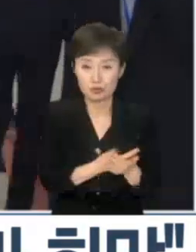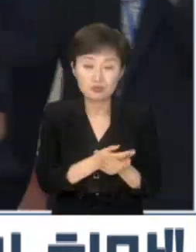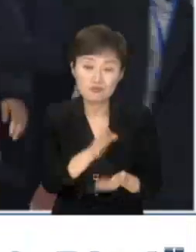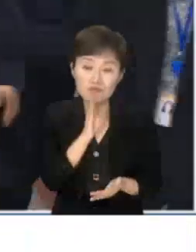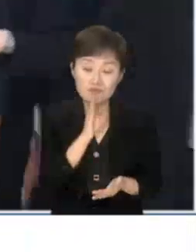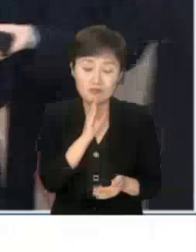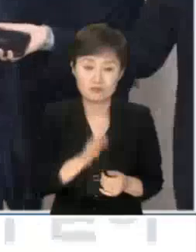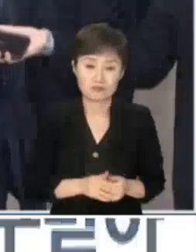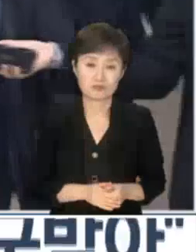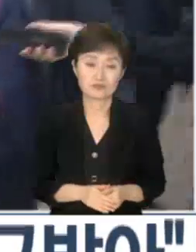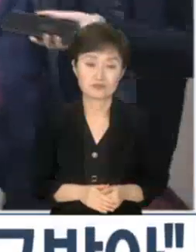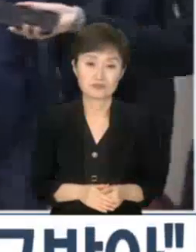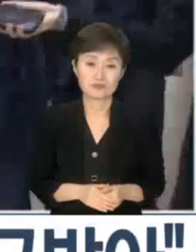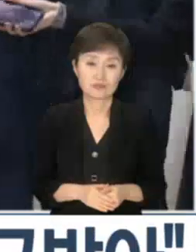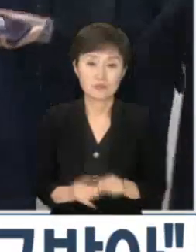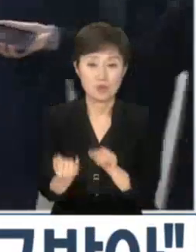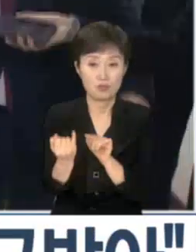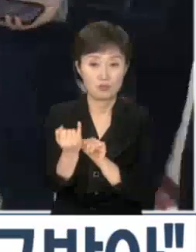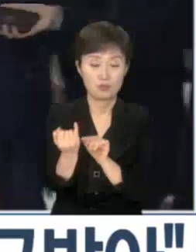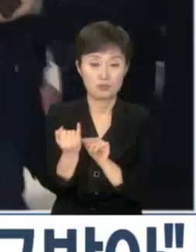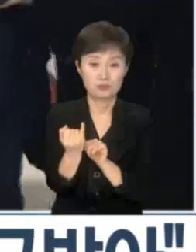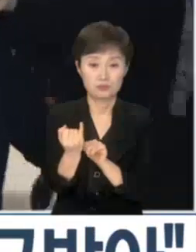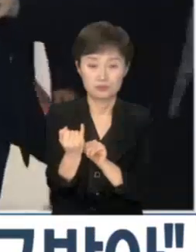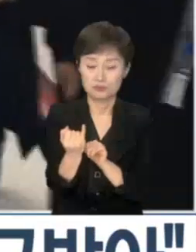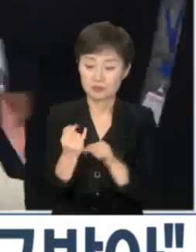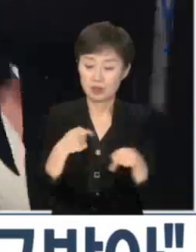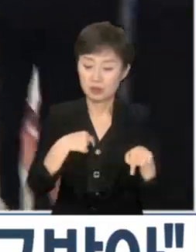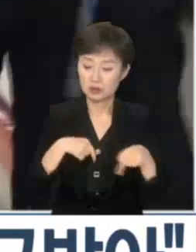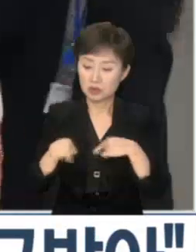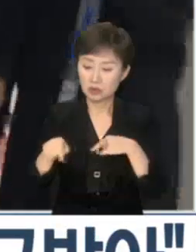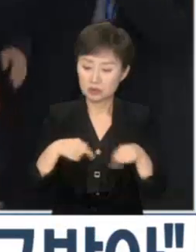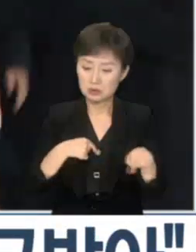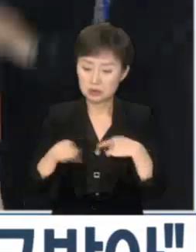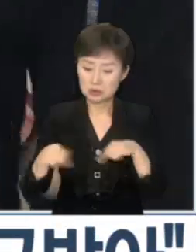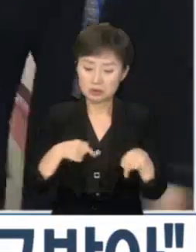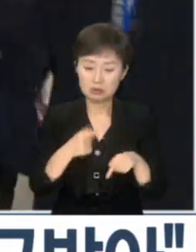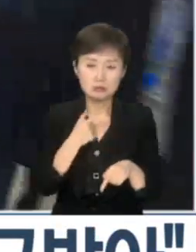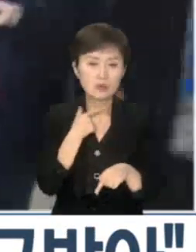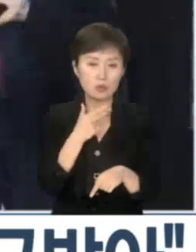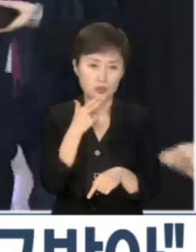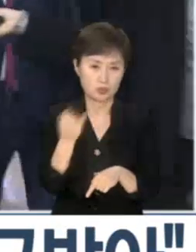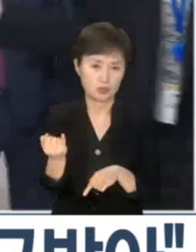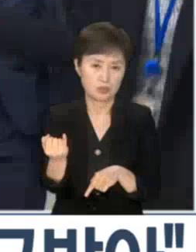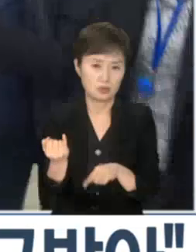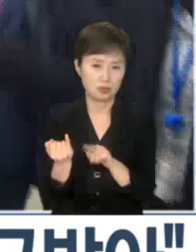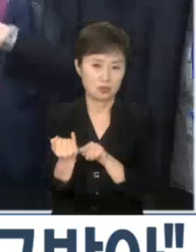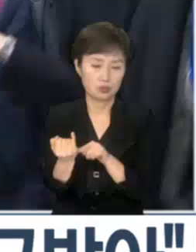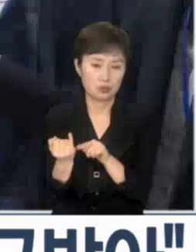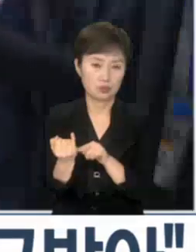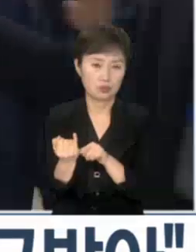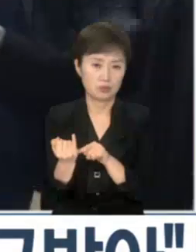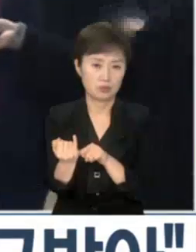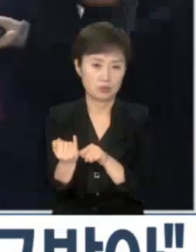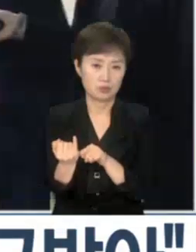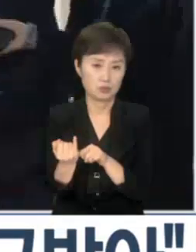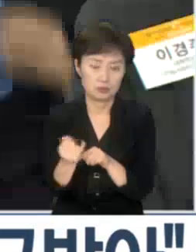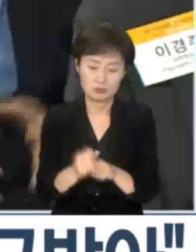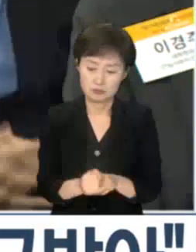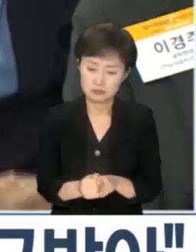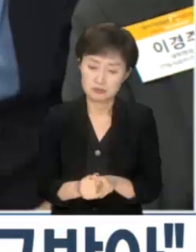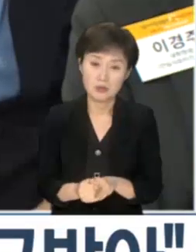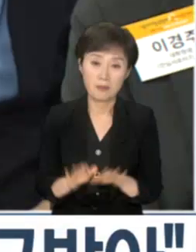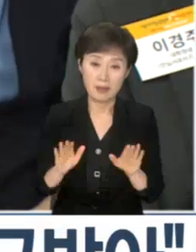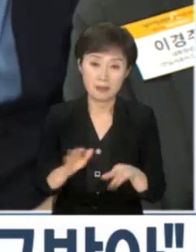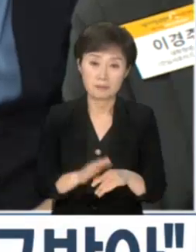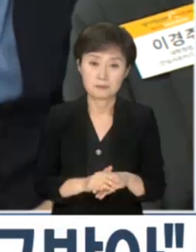영입하는 것입니다. 그리고 이분이 무슨 정치를 그동안 과거에도 그렇고 정치를 한다고 해서 이분이 보통 인재영입을